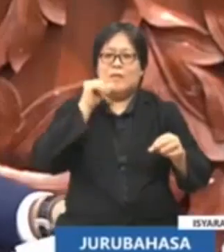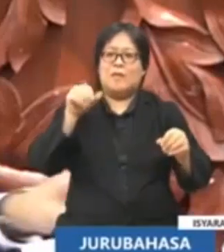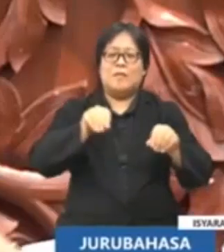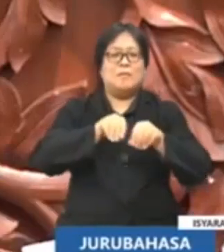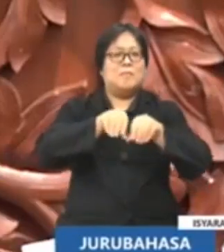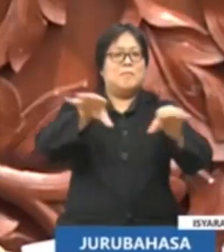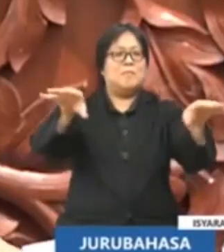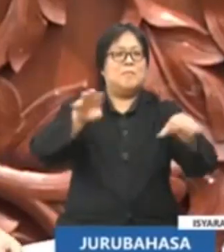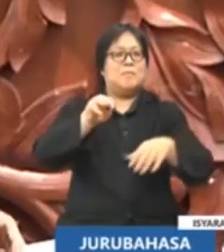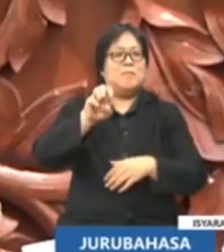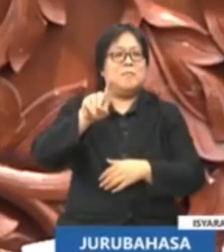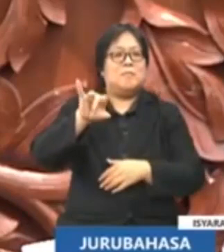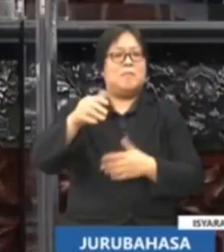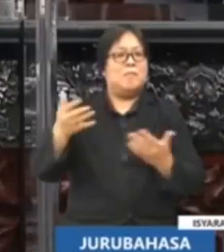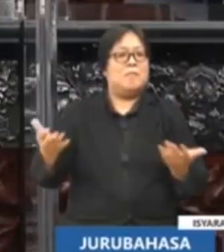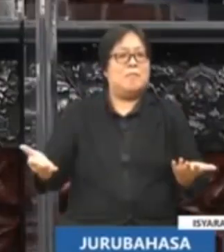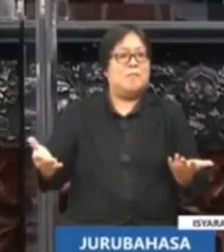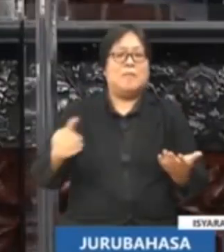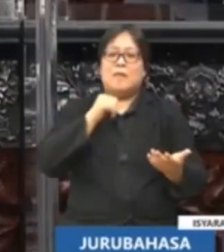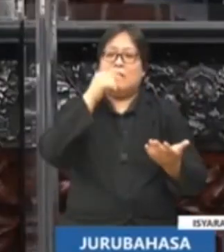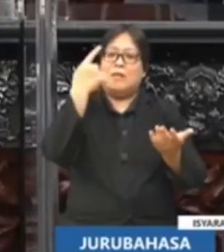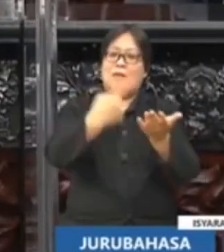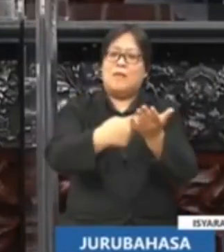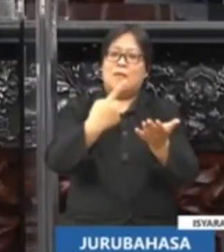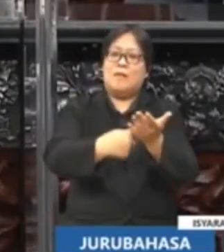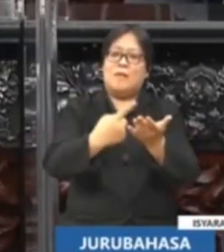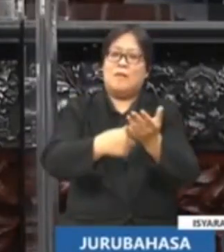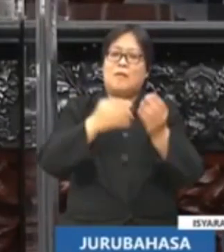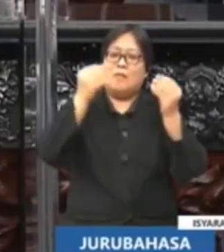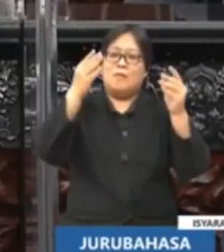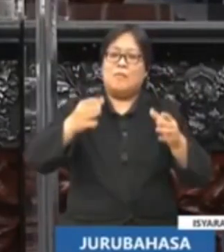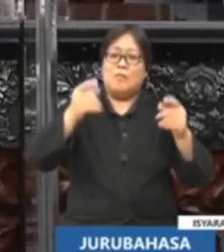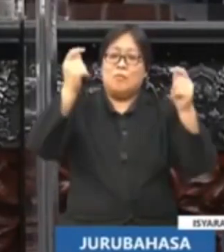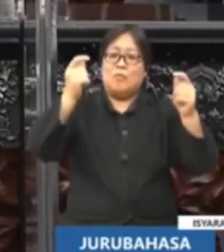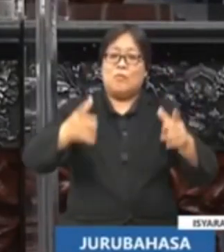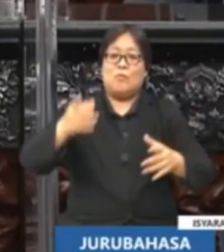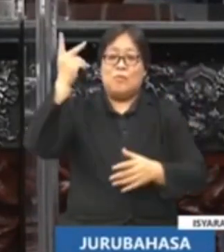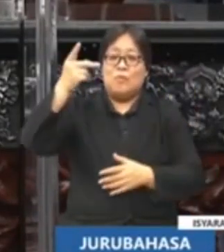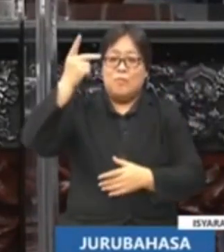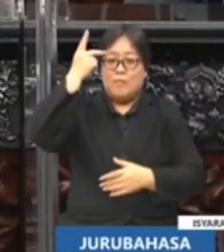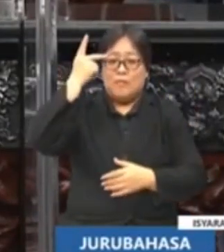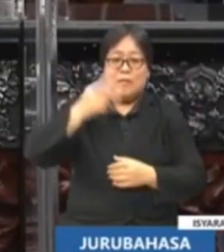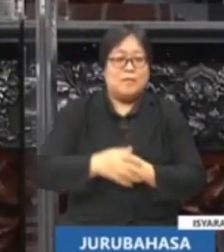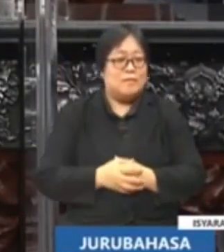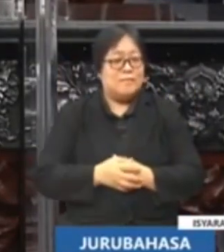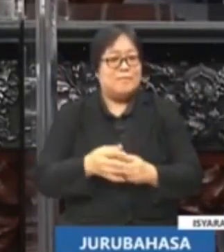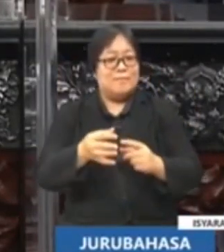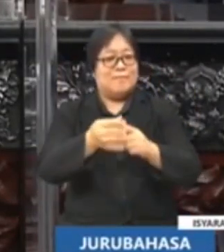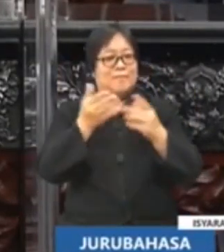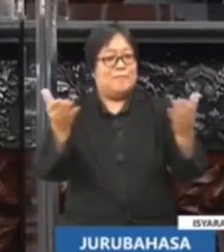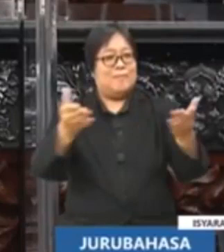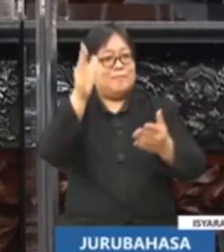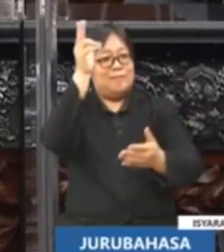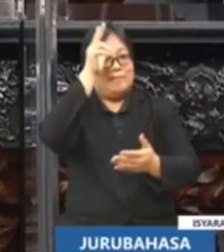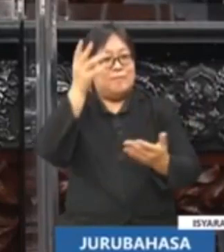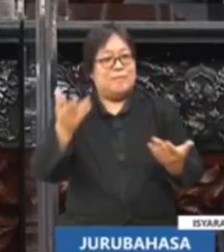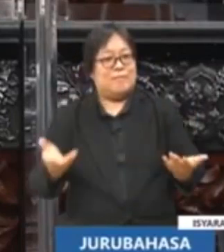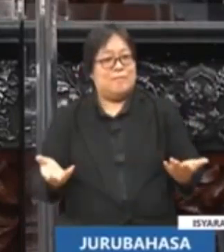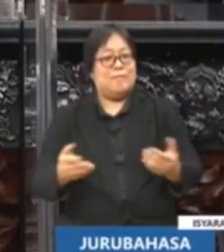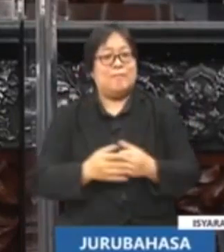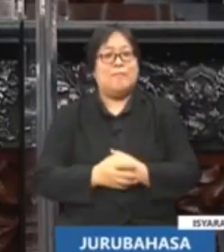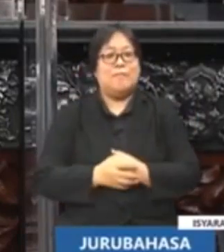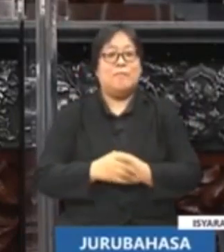besaran di media tidak dibahas kan udah tokoh-tokoh politik Hai utama dalam kerajaan